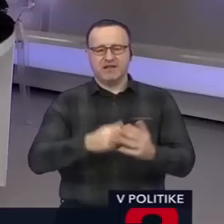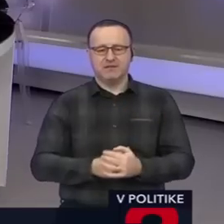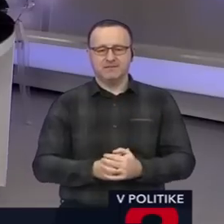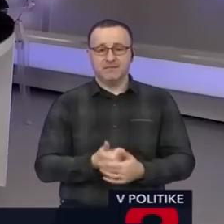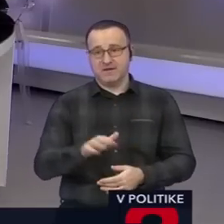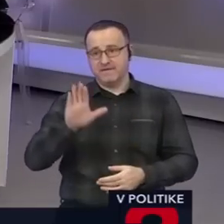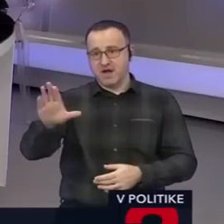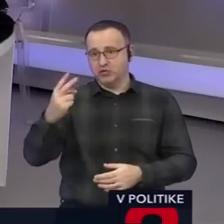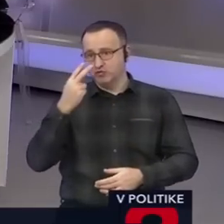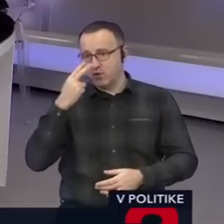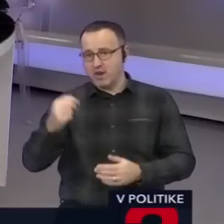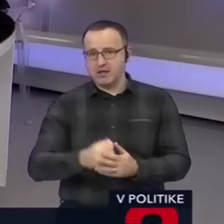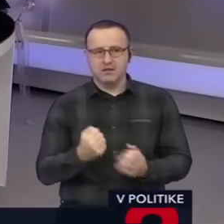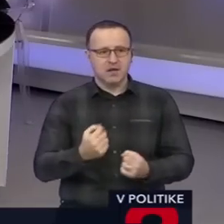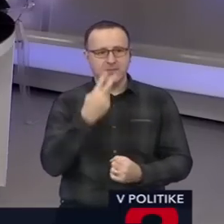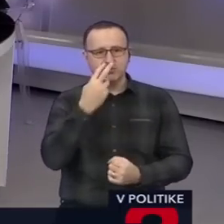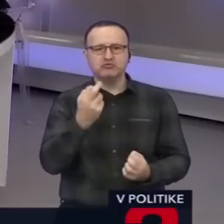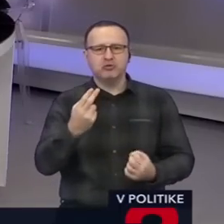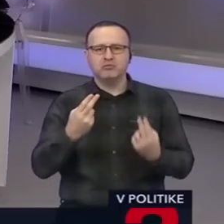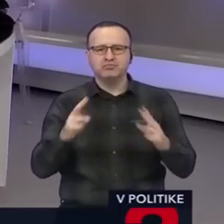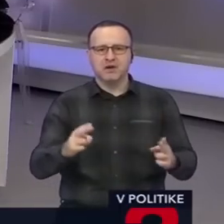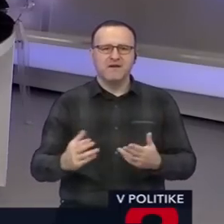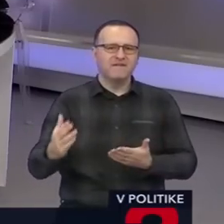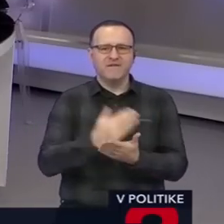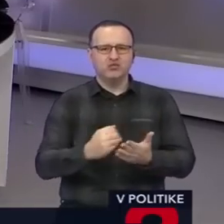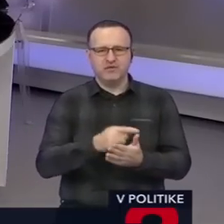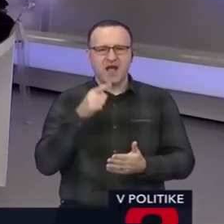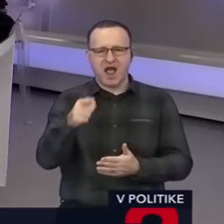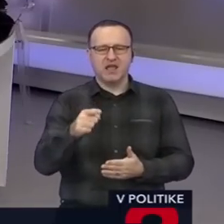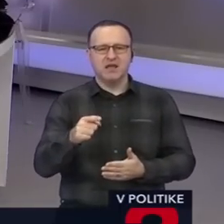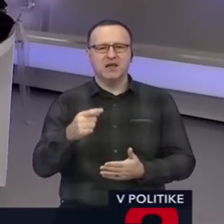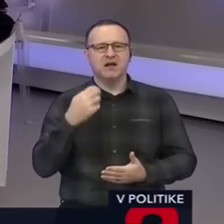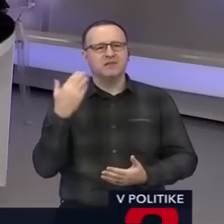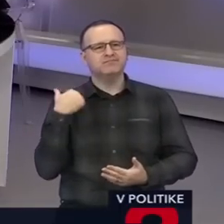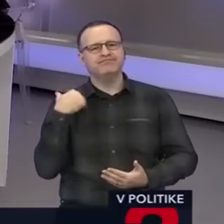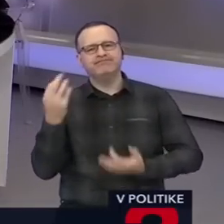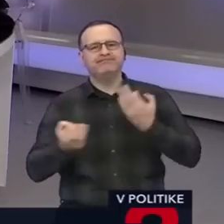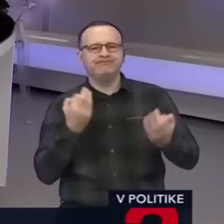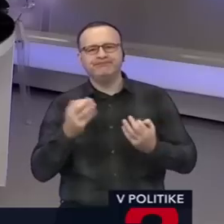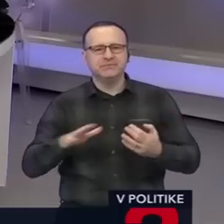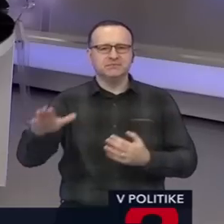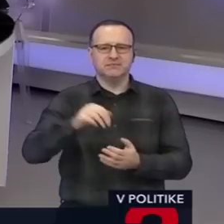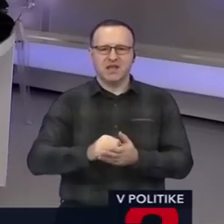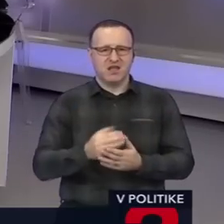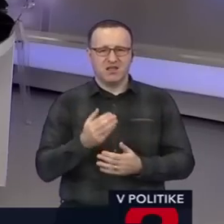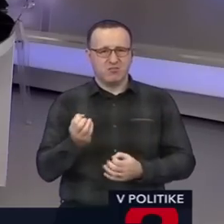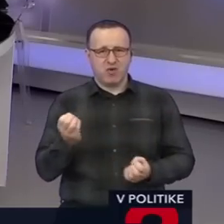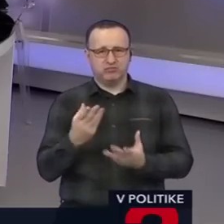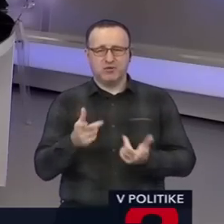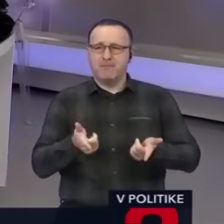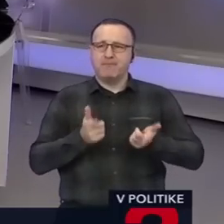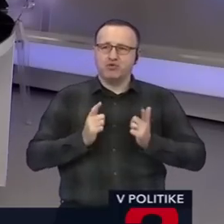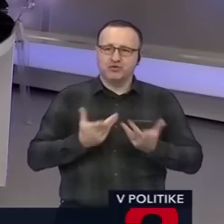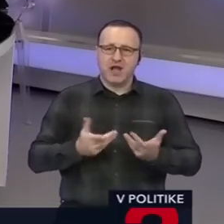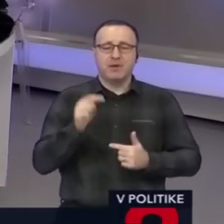teraz pozriete na to, čo všetko sa deje a ako to využíva aj dezinfoscéna, nebolo lepšie radšej počkať alebo otvoriť túto